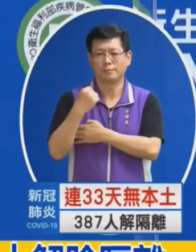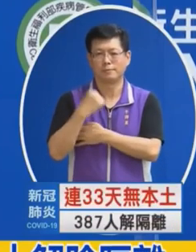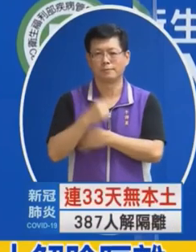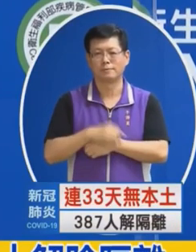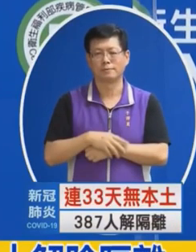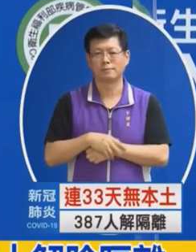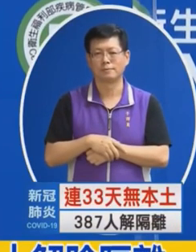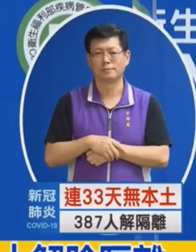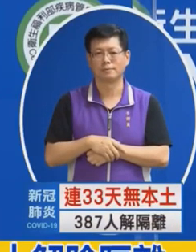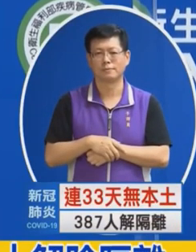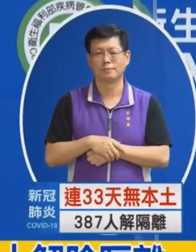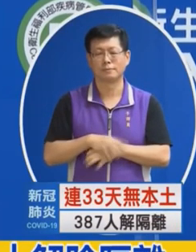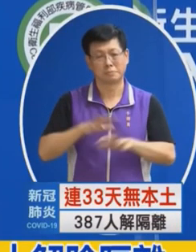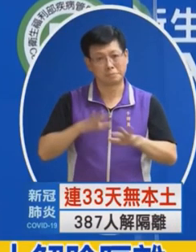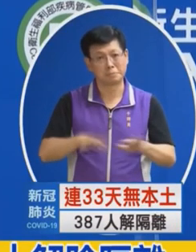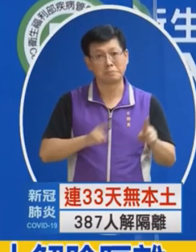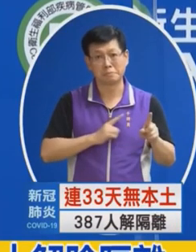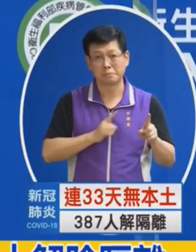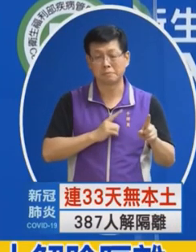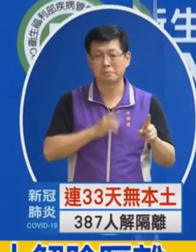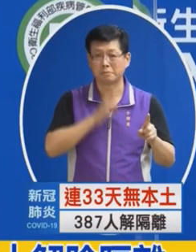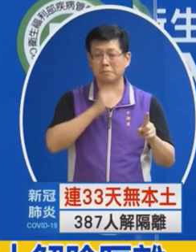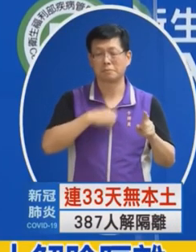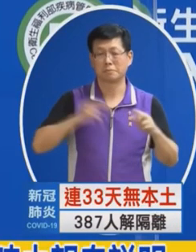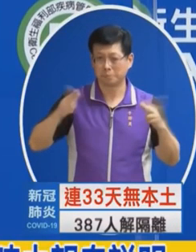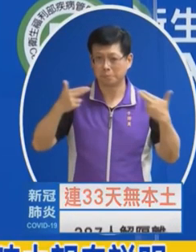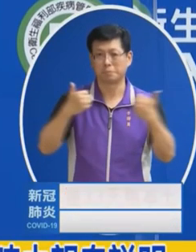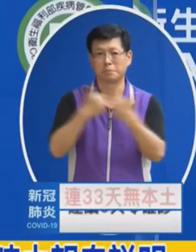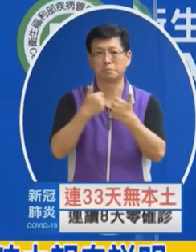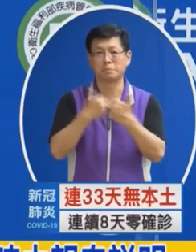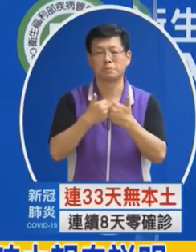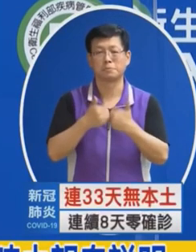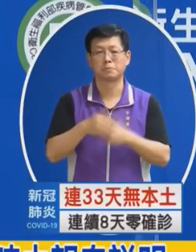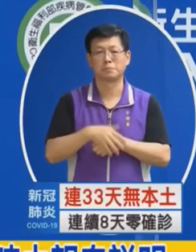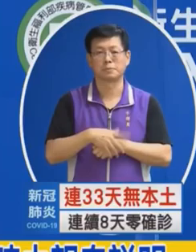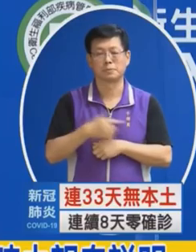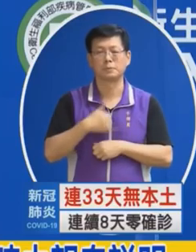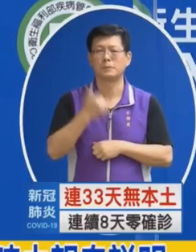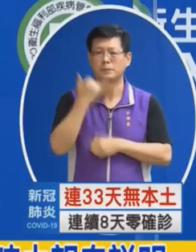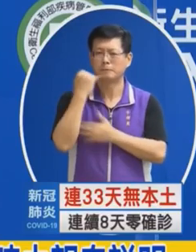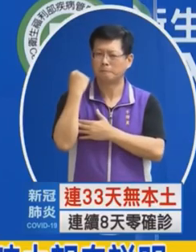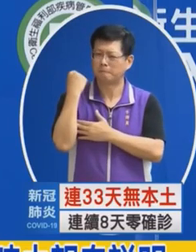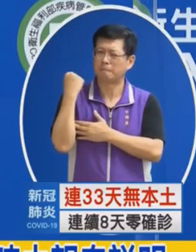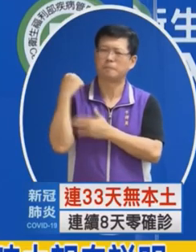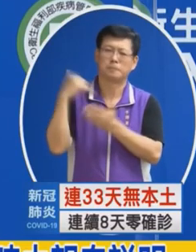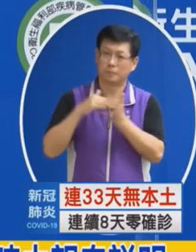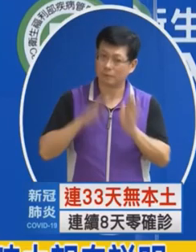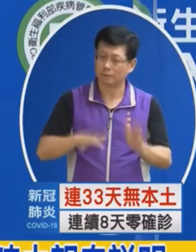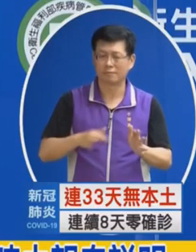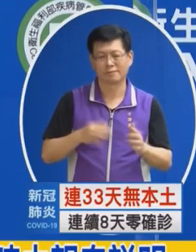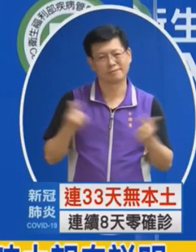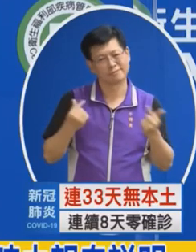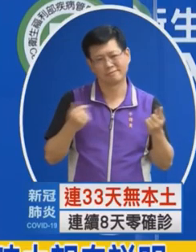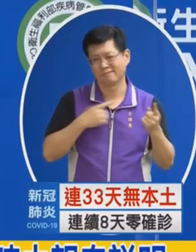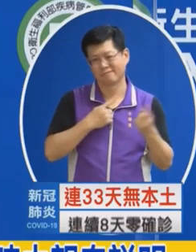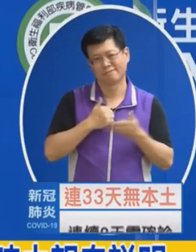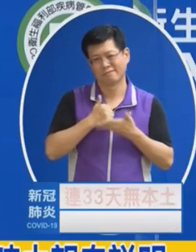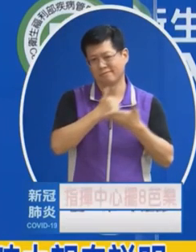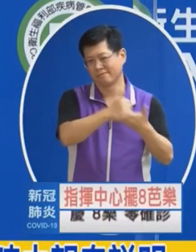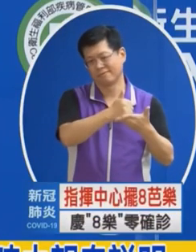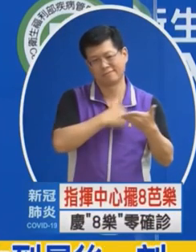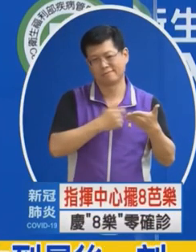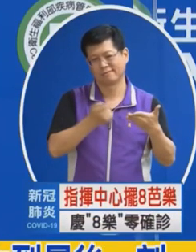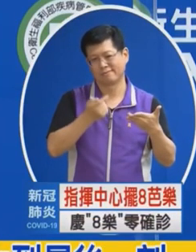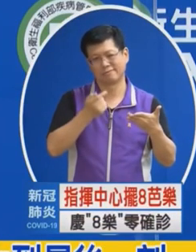方向嘛那当然它这次是一个视讯的会议，那我们努力到现在看起来得到邀请的